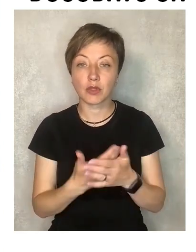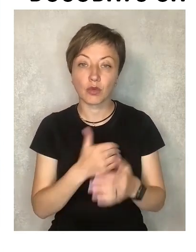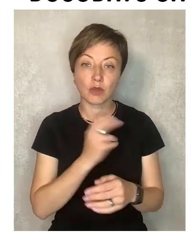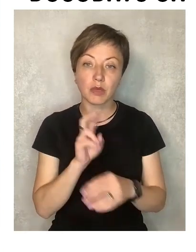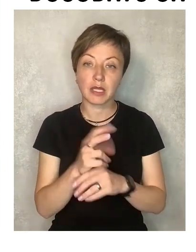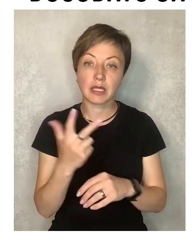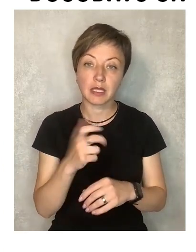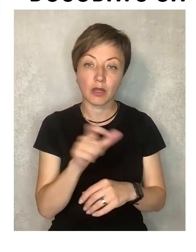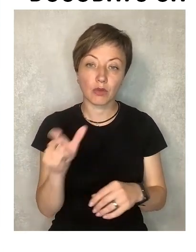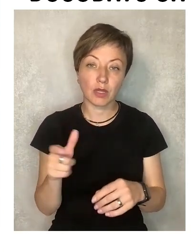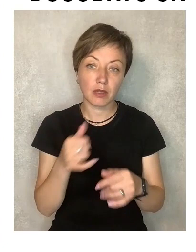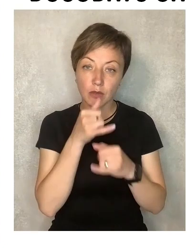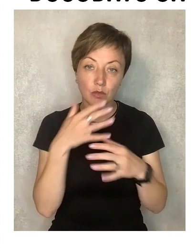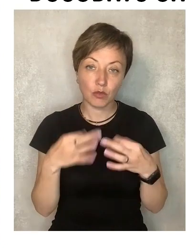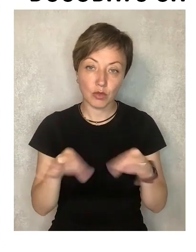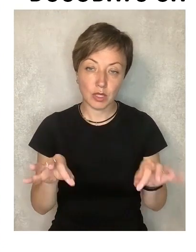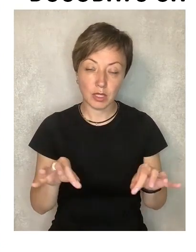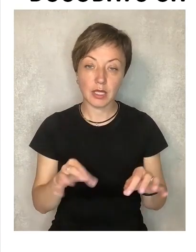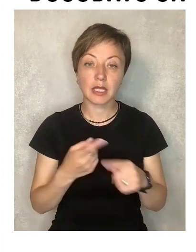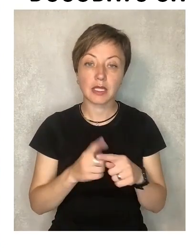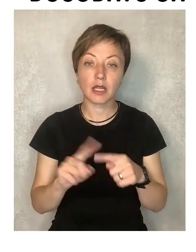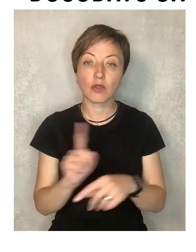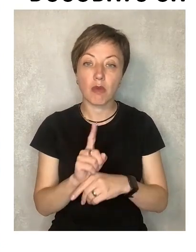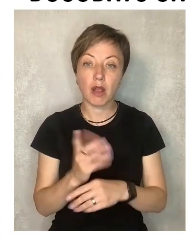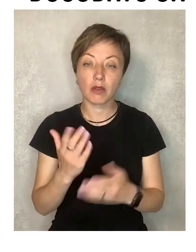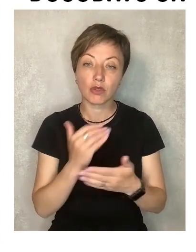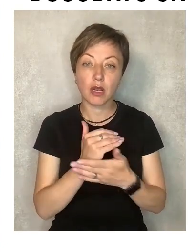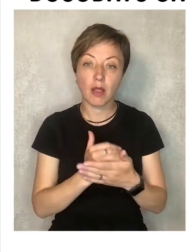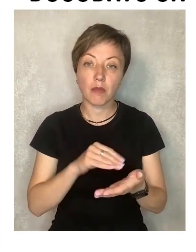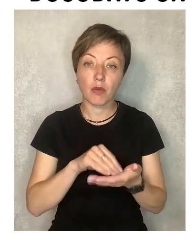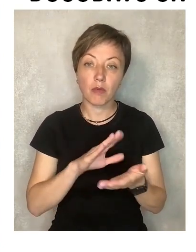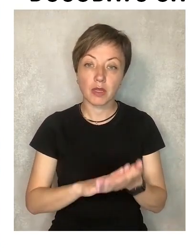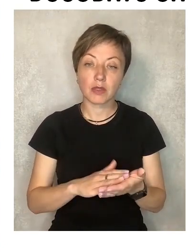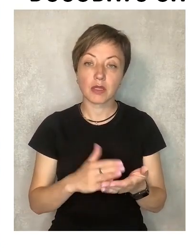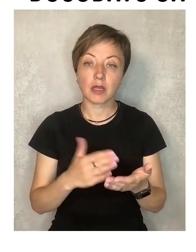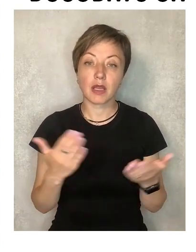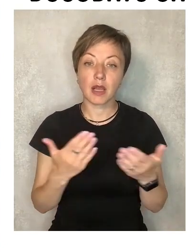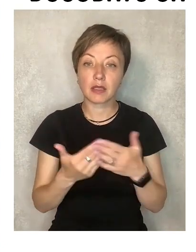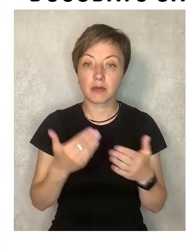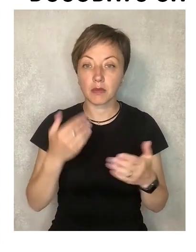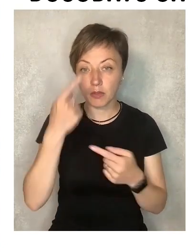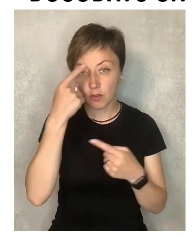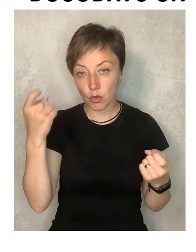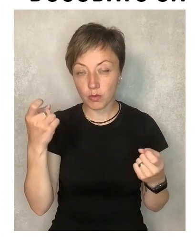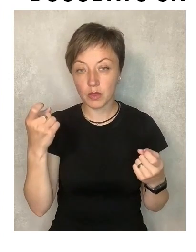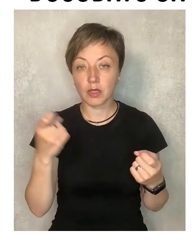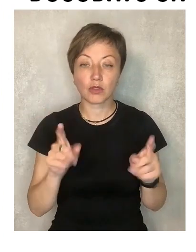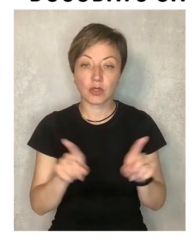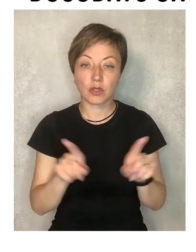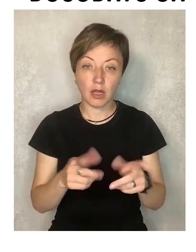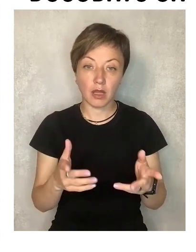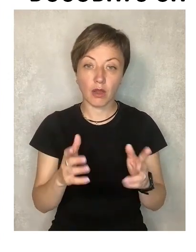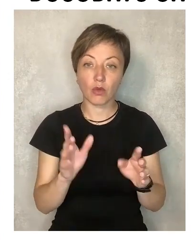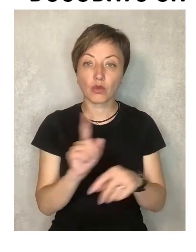людей, то їх не можуть пустити. І це нормально, якщо в регламентах прописують там, я не знаю, якесь заздалегідь повідомлення чи щось таке. Якось